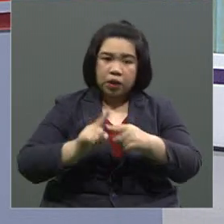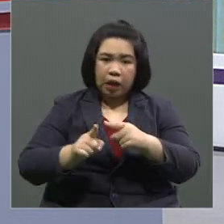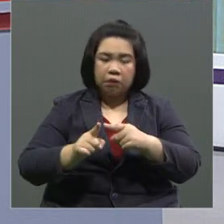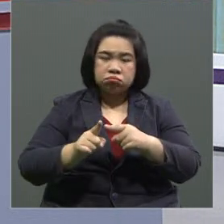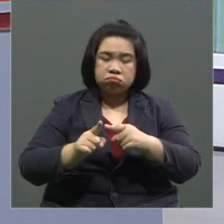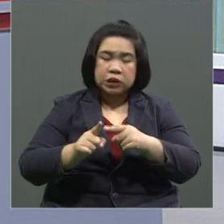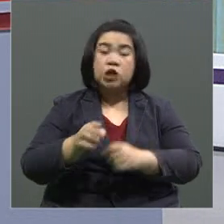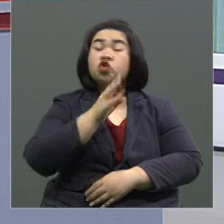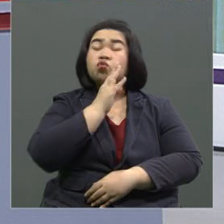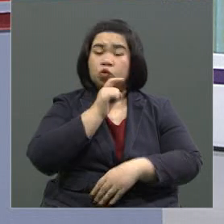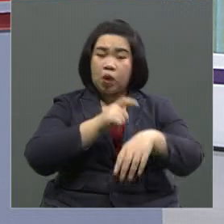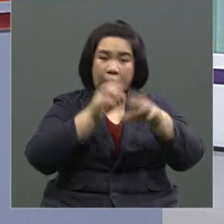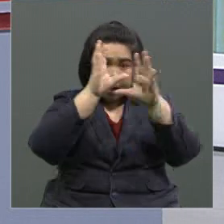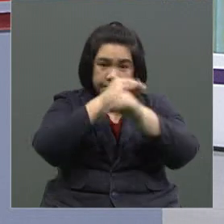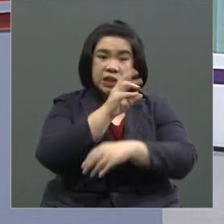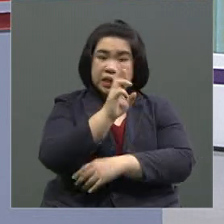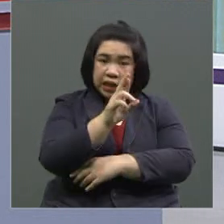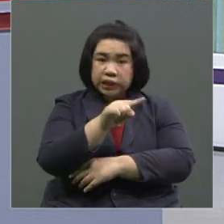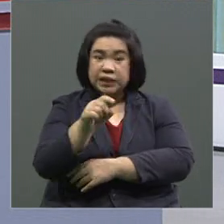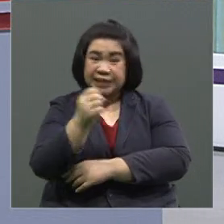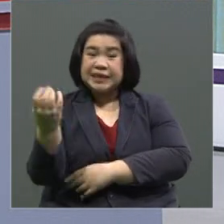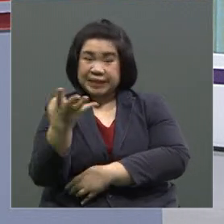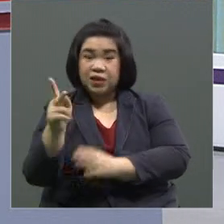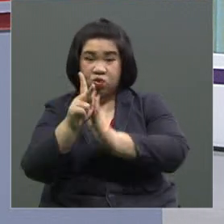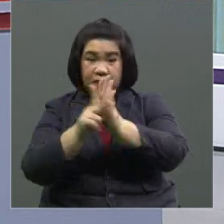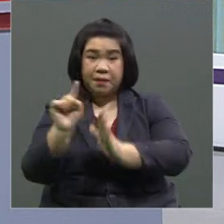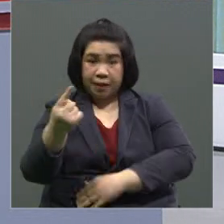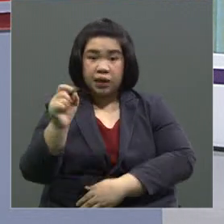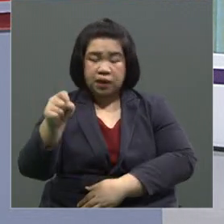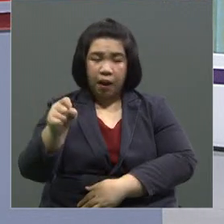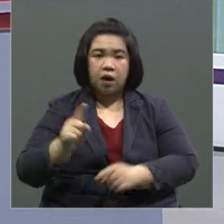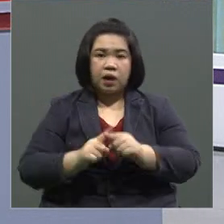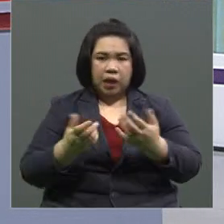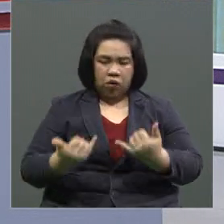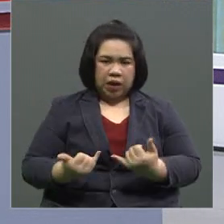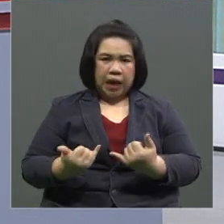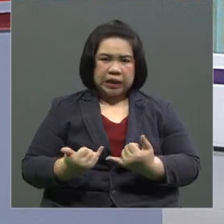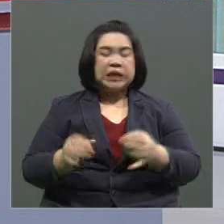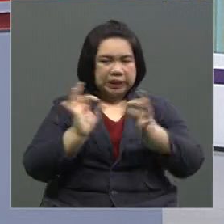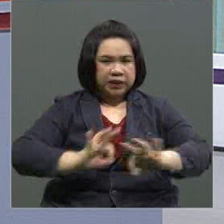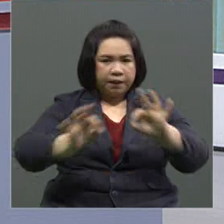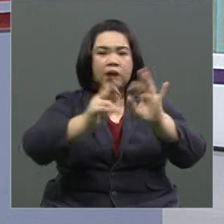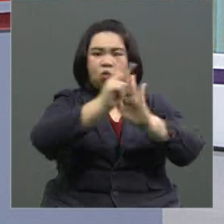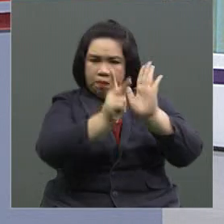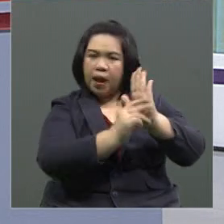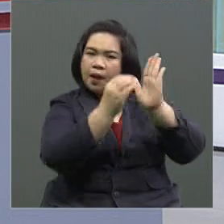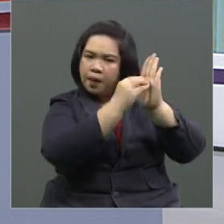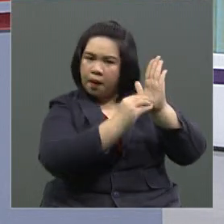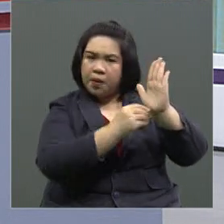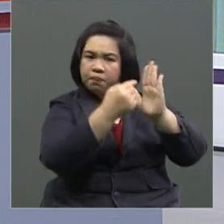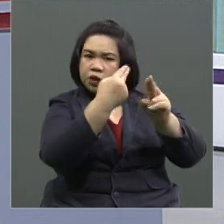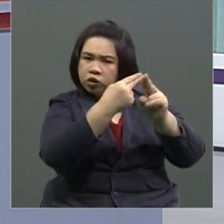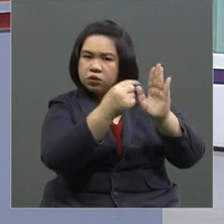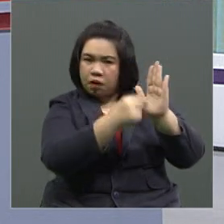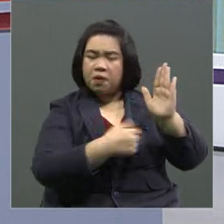กินเที่ยงคืนไปจนถึงตีสี่นี่กฎหมายใหม่เนี่ยนะแต่อันนี้คือต้องบอกว่าต้องอยู่ในพื้นที่ที่เขาประกาศเอาไว ้ แต่ปรากฏว่าสถานบันเทิง